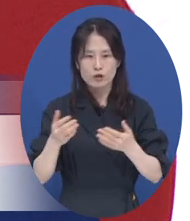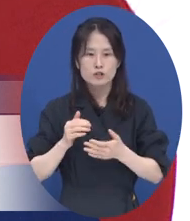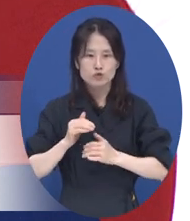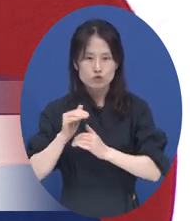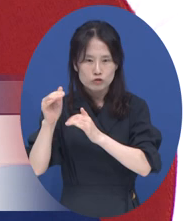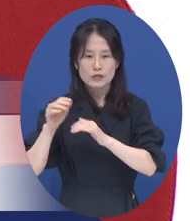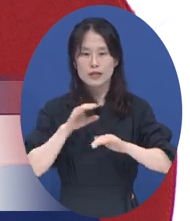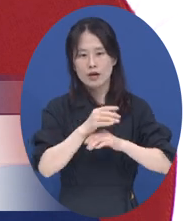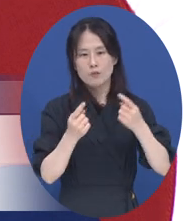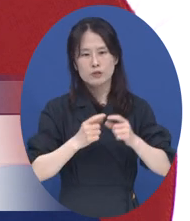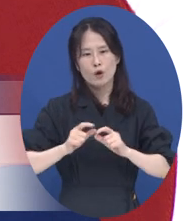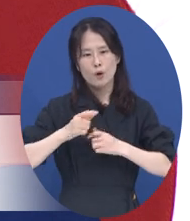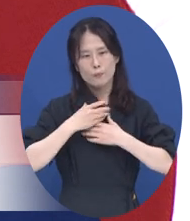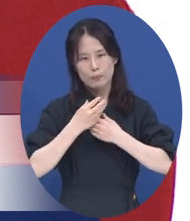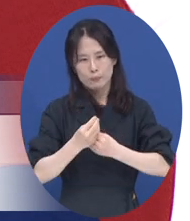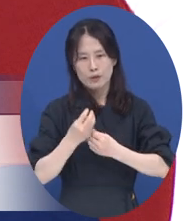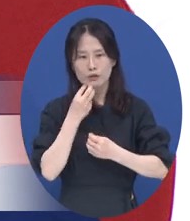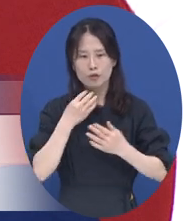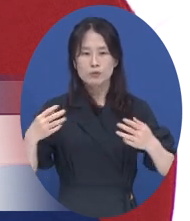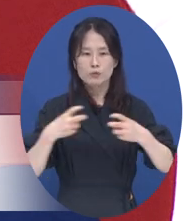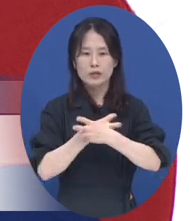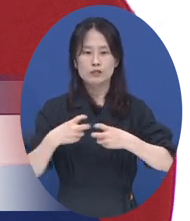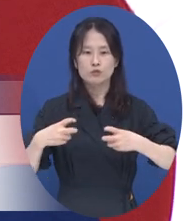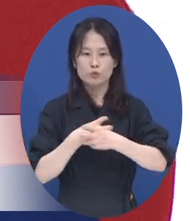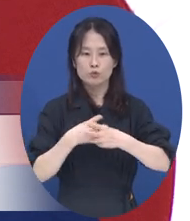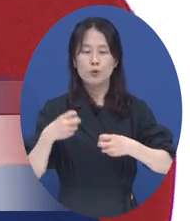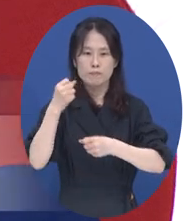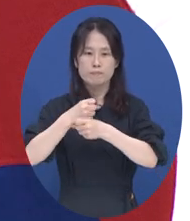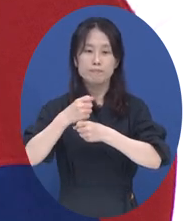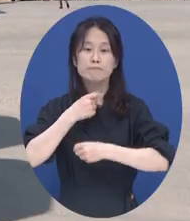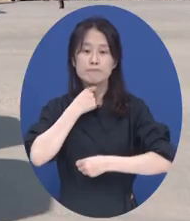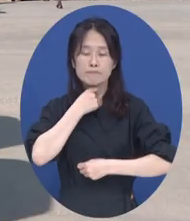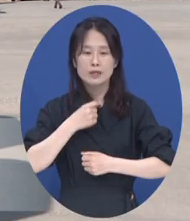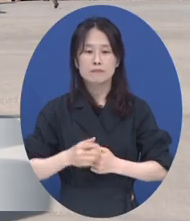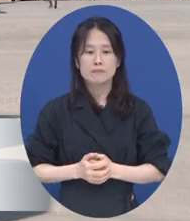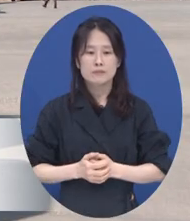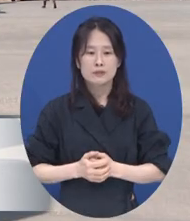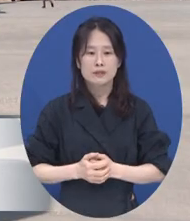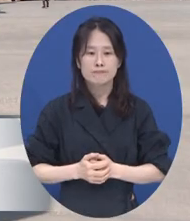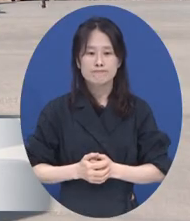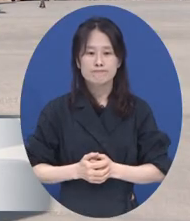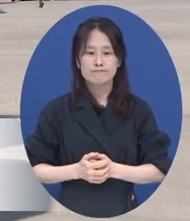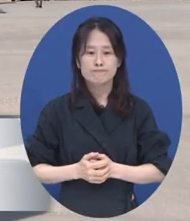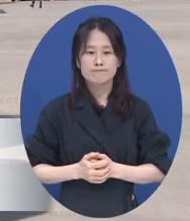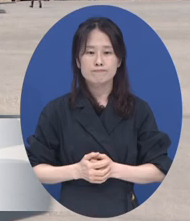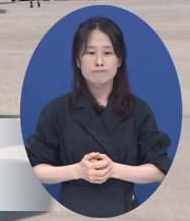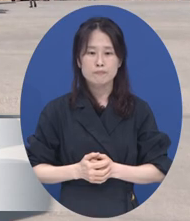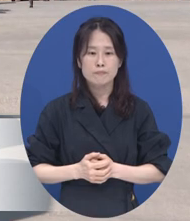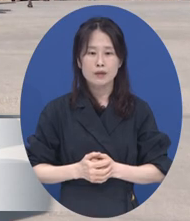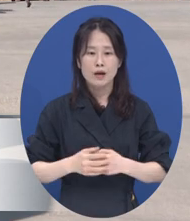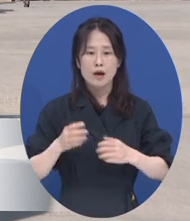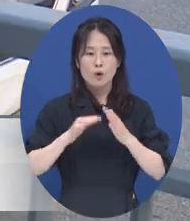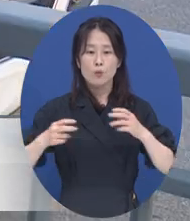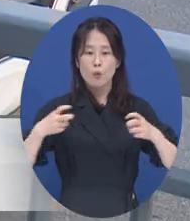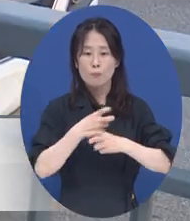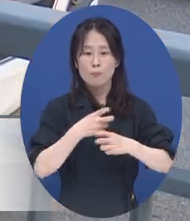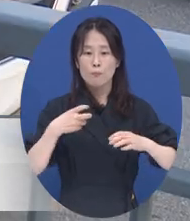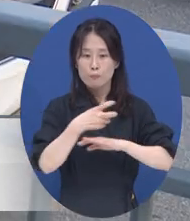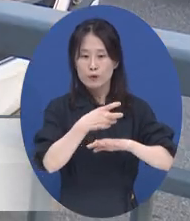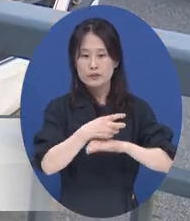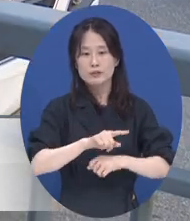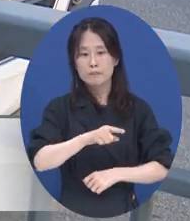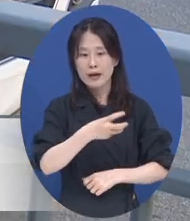추진해서 자가용보다 더 편리한 경기도 대중교통을 만들어 가겠습니다. 우선 경기교통공사는 경기도